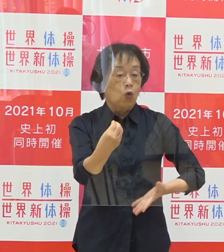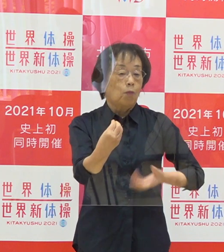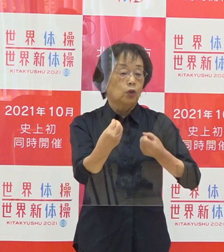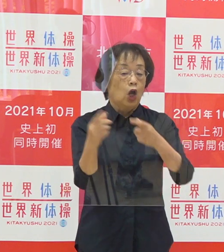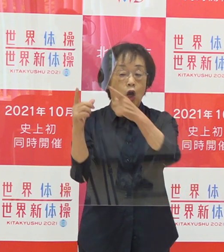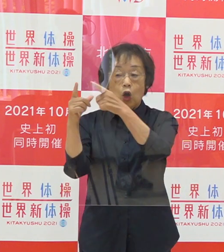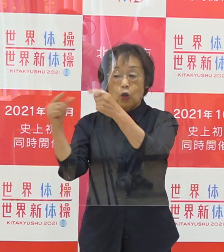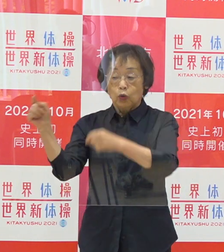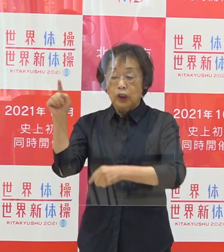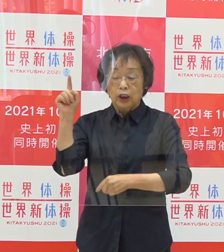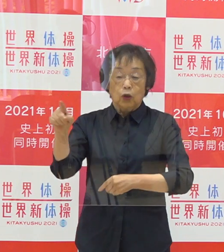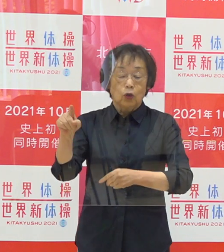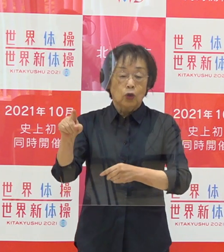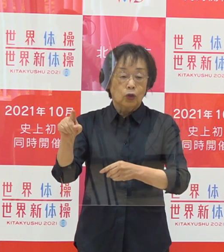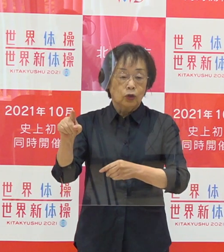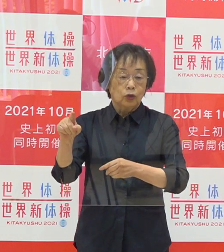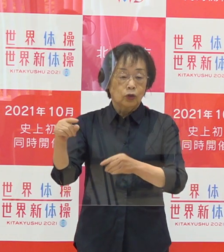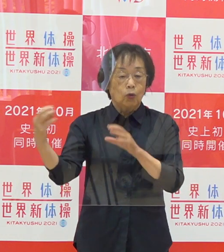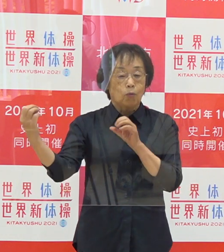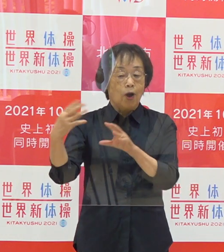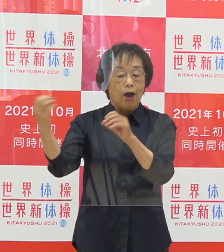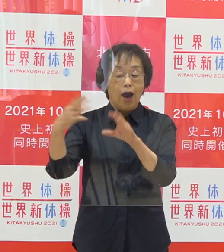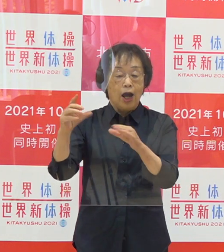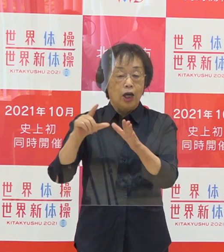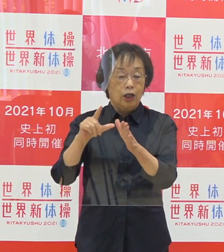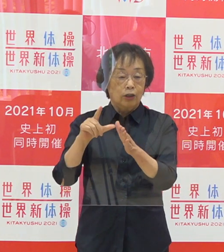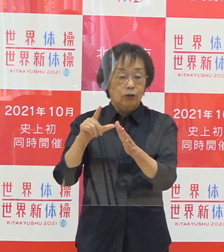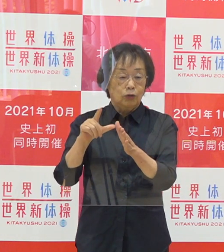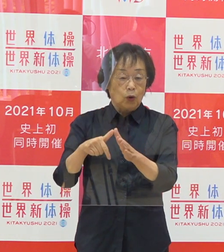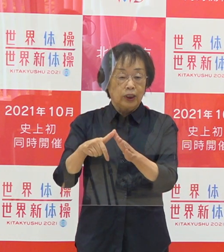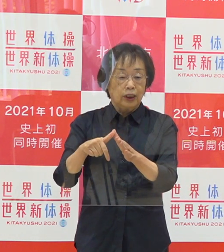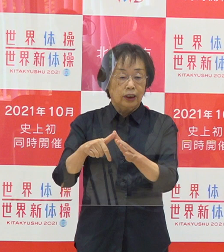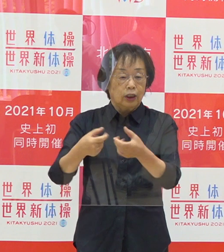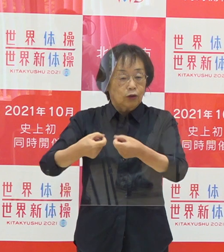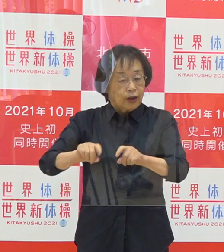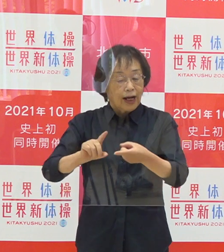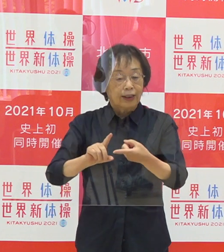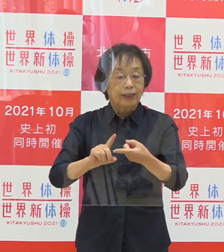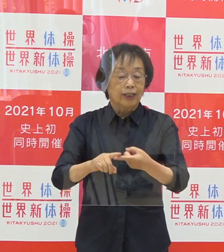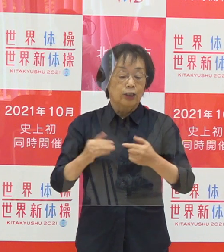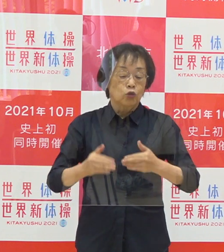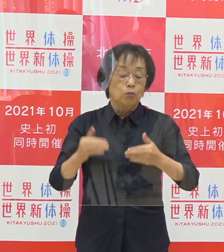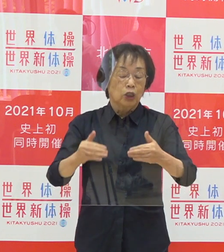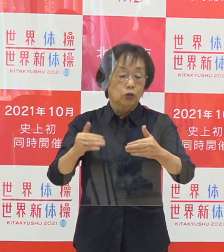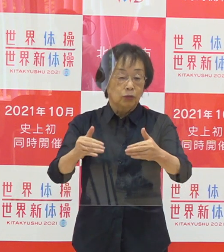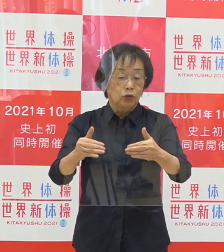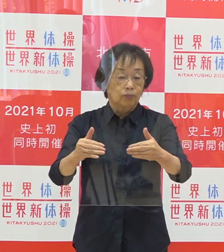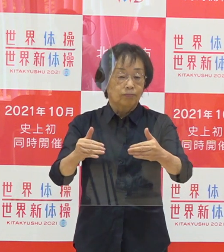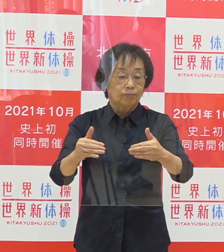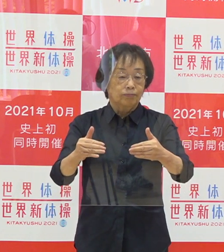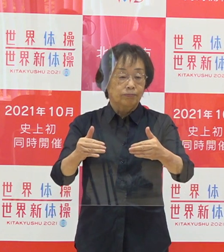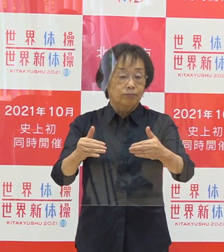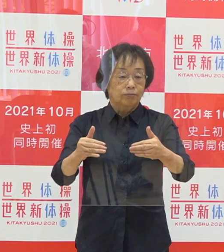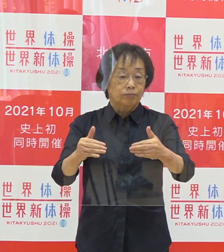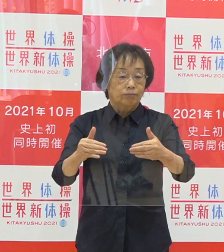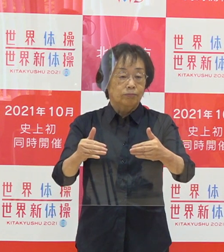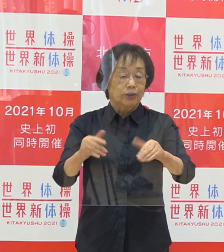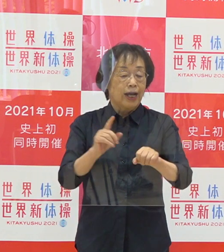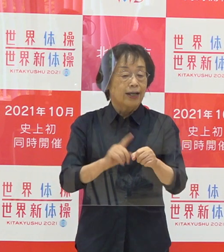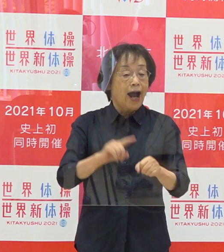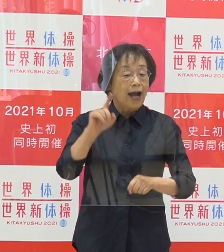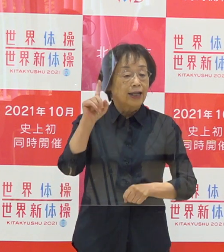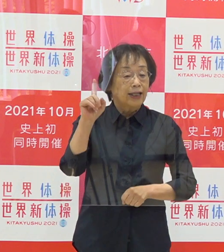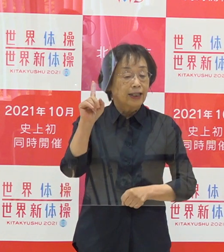とのやり取りの中でそれが具体的に段取りが決まっていくんだろうと。そうしますと、おそらく年が明けましてです